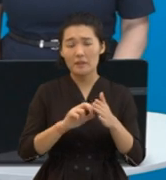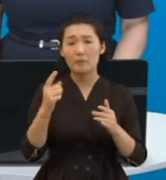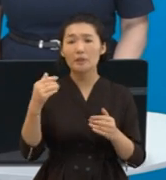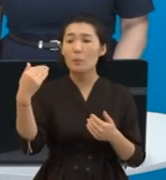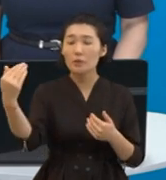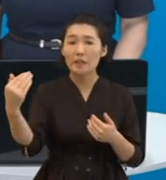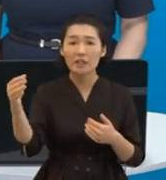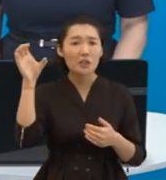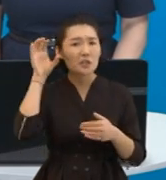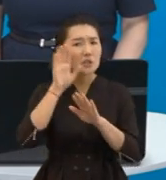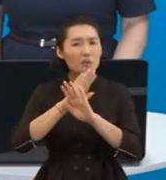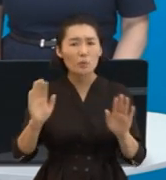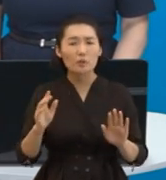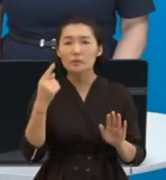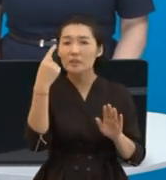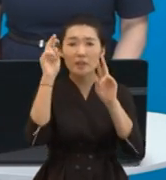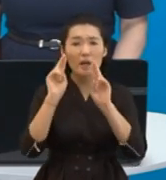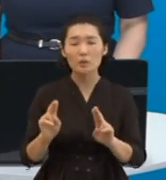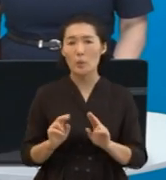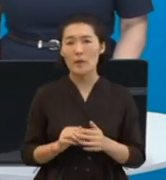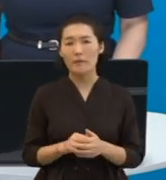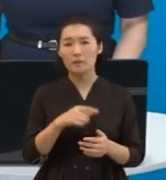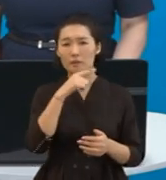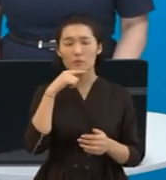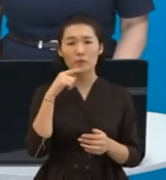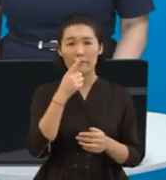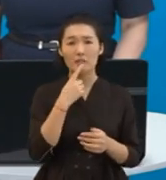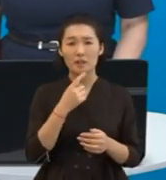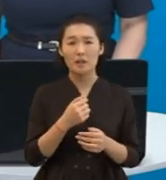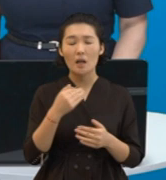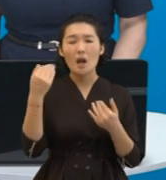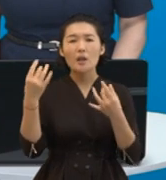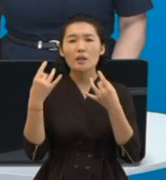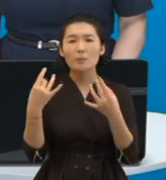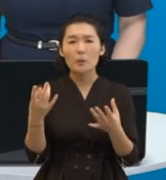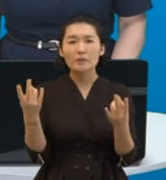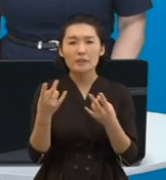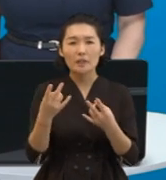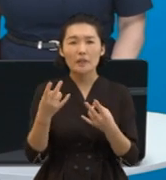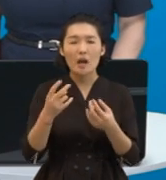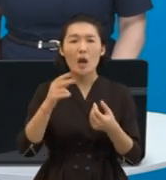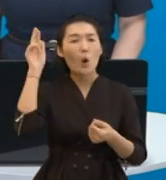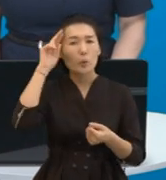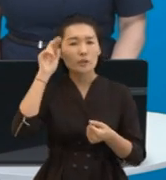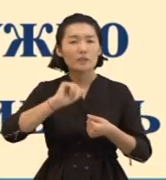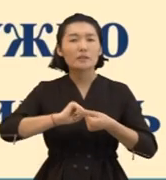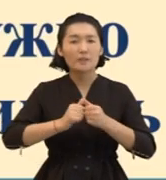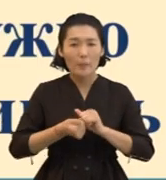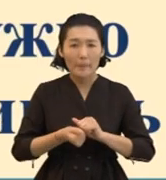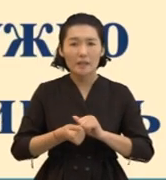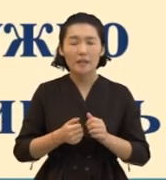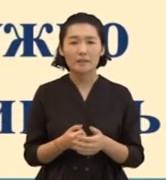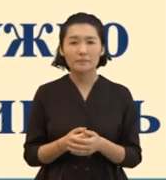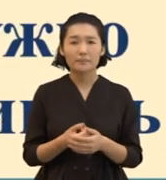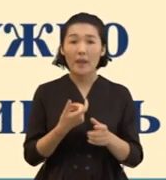подчиняются ни одному правилу русского языка их просто напросто надо заучивать запоминать но в